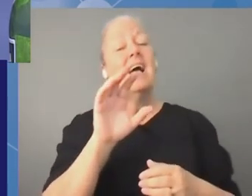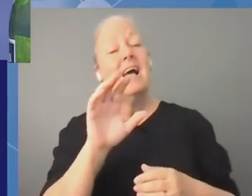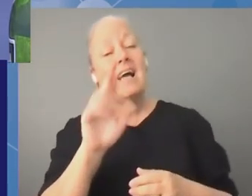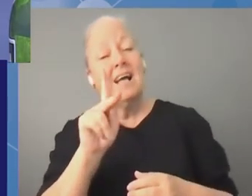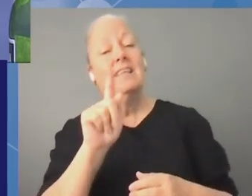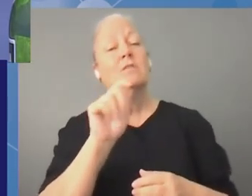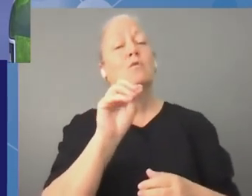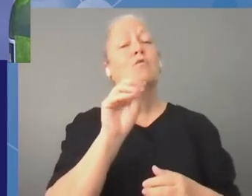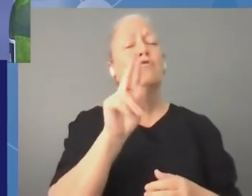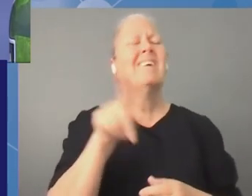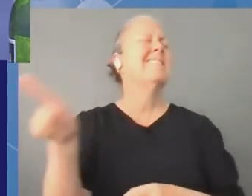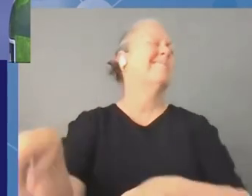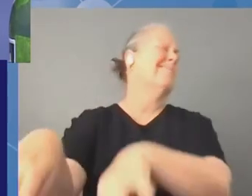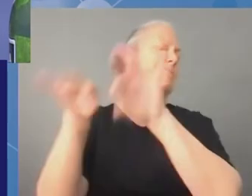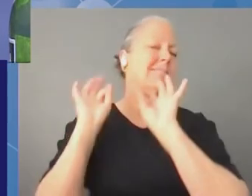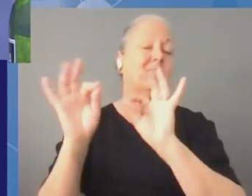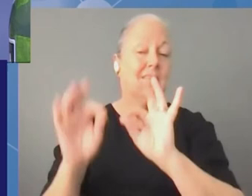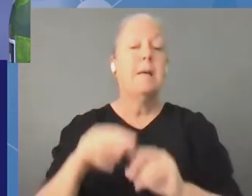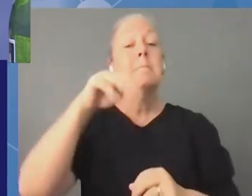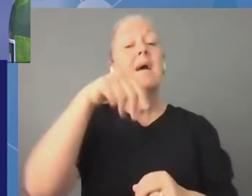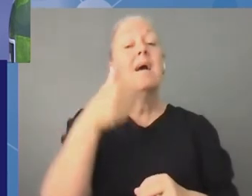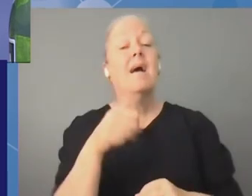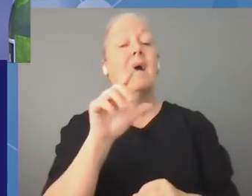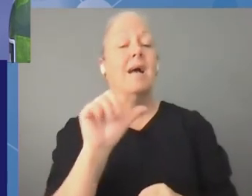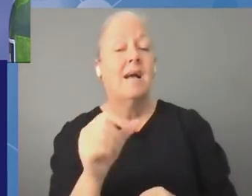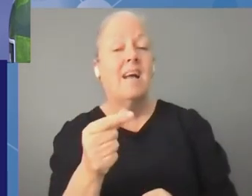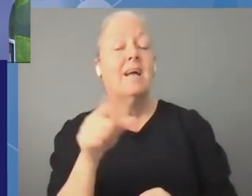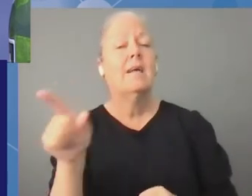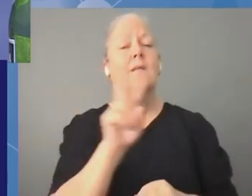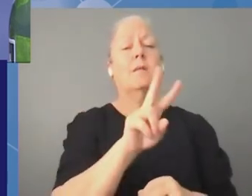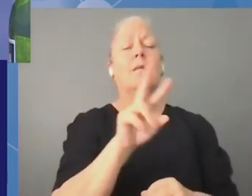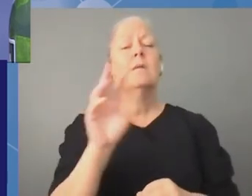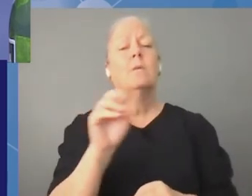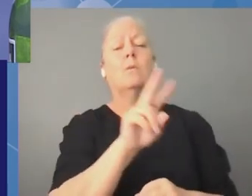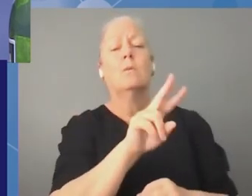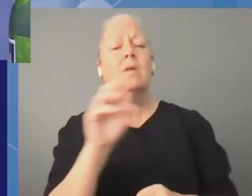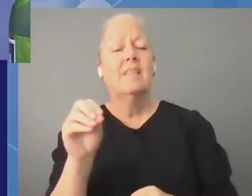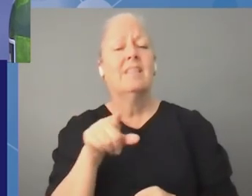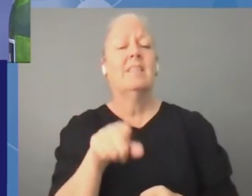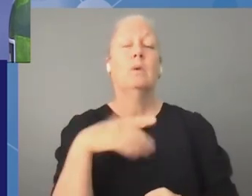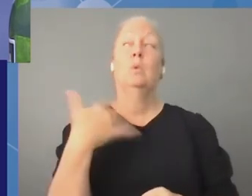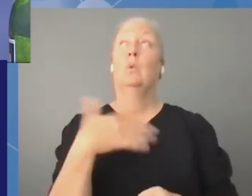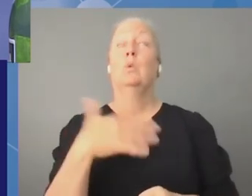Wiktor, 整个一个团队，你们是非常非常不可思议的吧。也